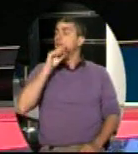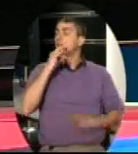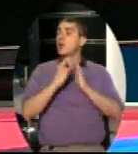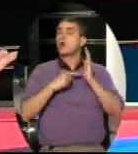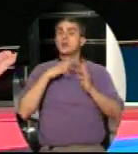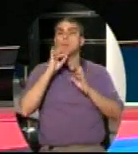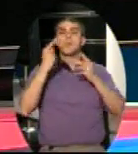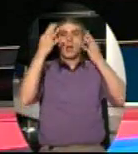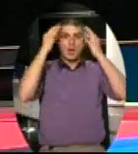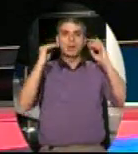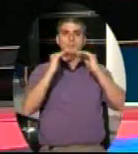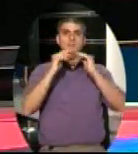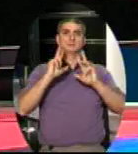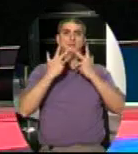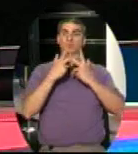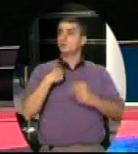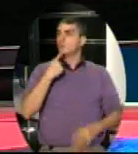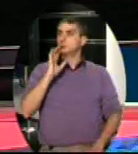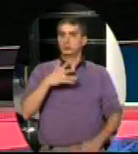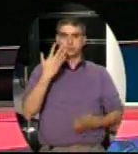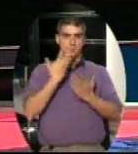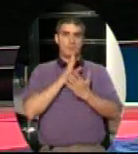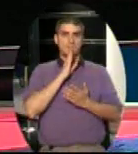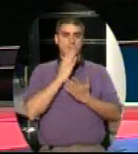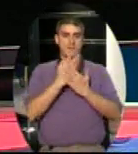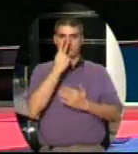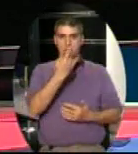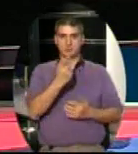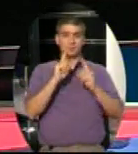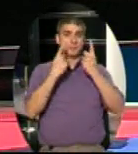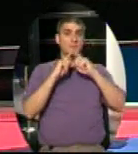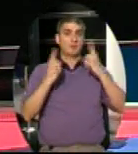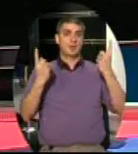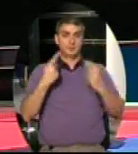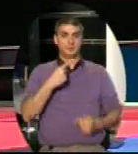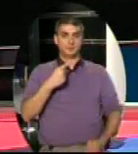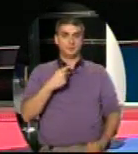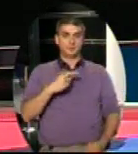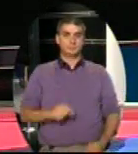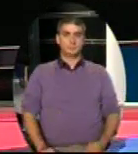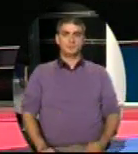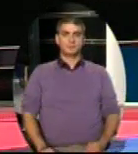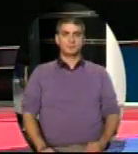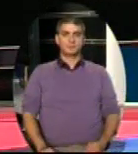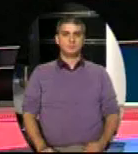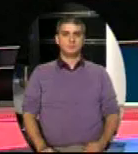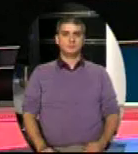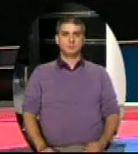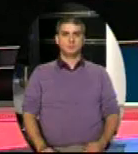את התחיים, מה ראוי ציבורי? אני אומר שגם יש בעיה, וראינו כבר במקרים אחרים, שבהם ההליכה